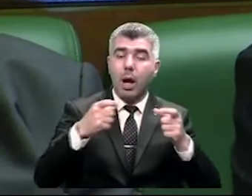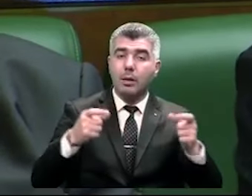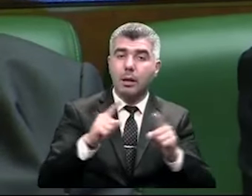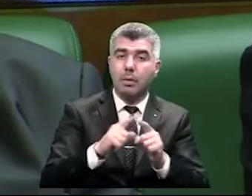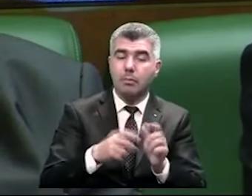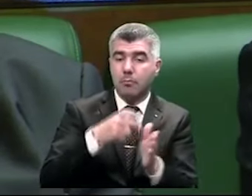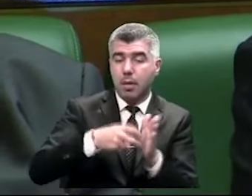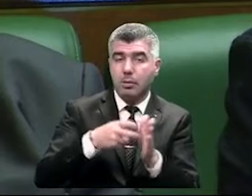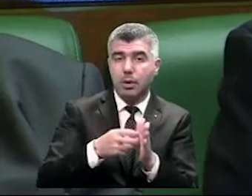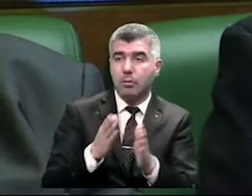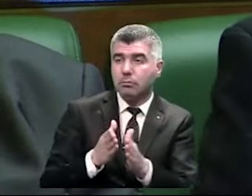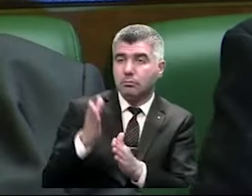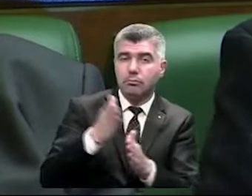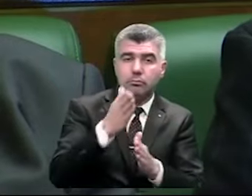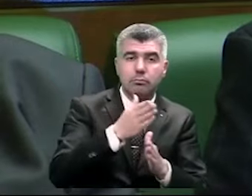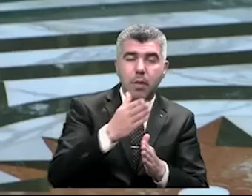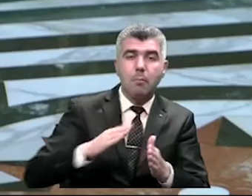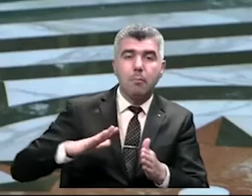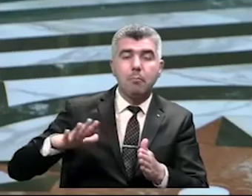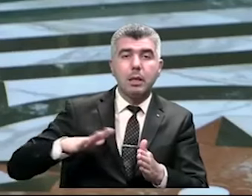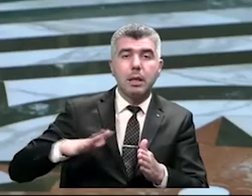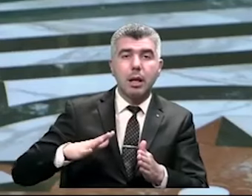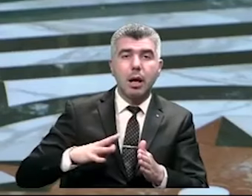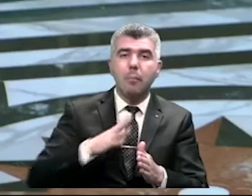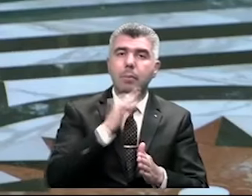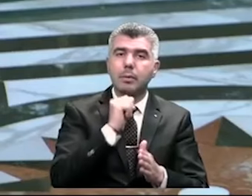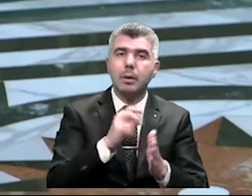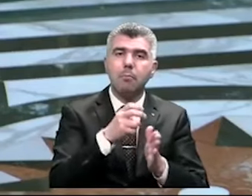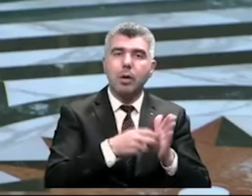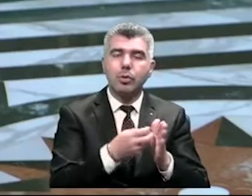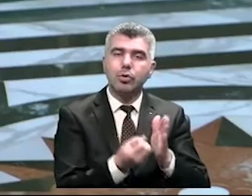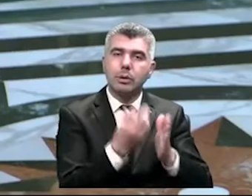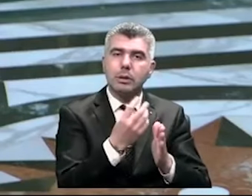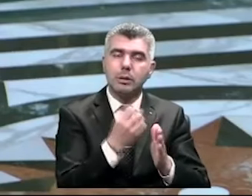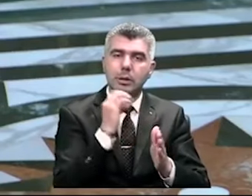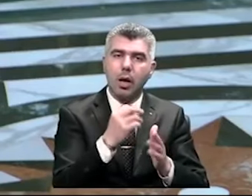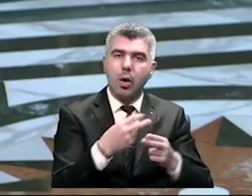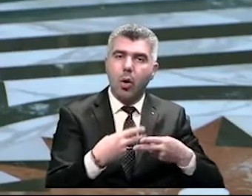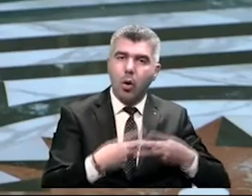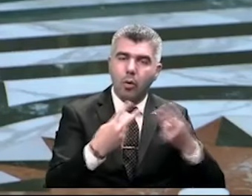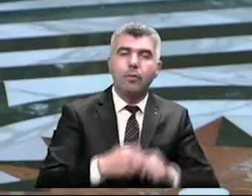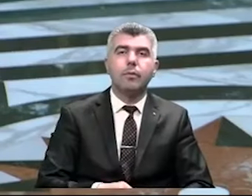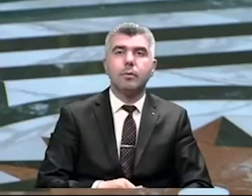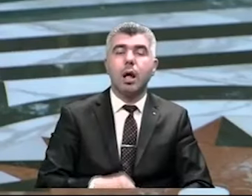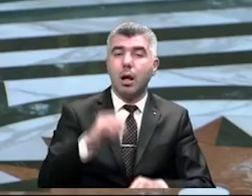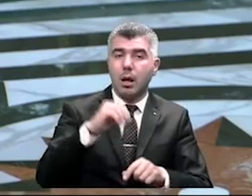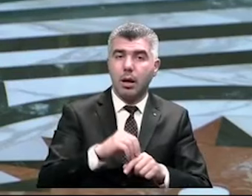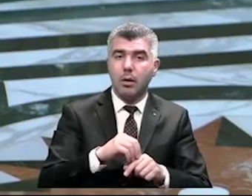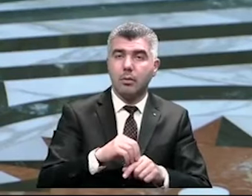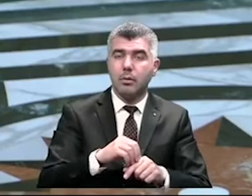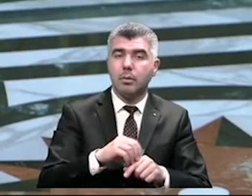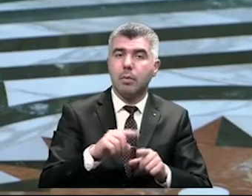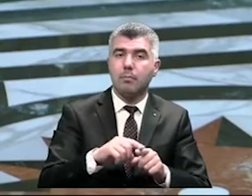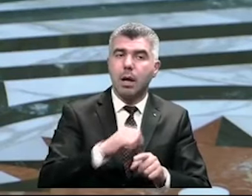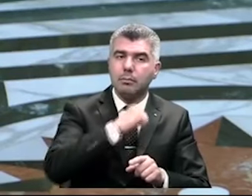العاديه في اتجاه مدن الملاكه غير الموصوله بخدمات شكاكيه ومشاريع توسيع شبكه اللي تكلمنا عليها السعه